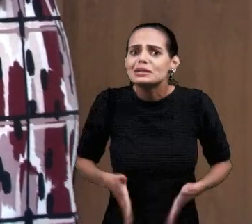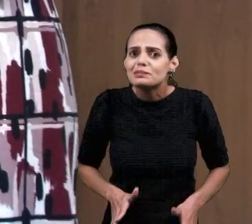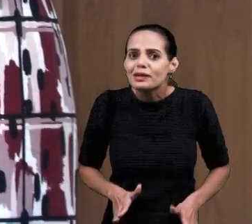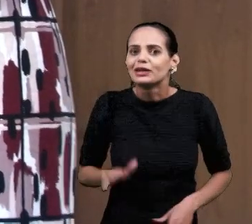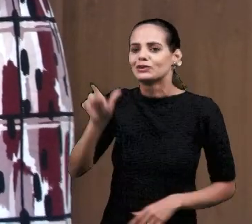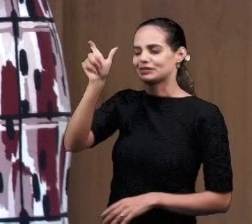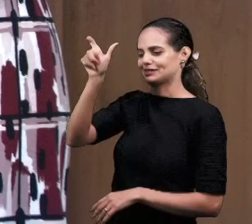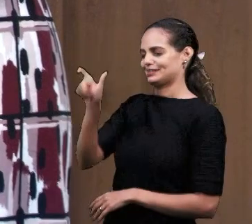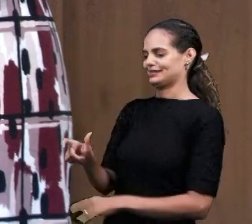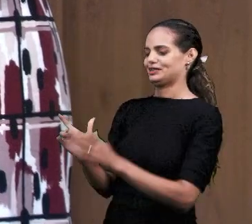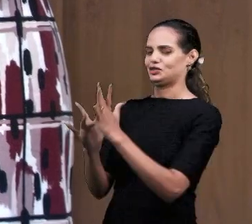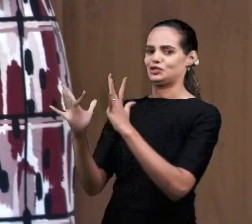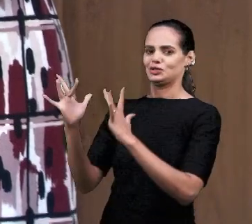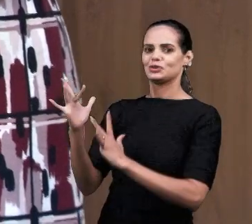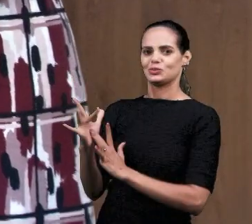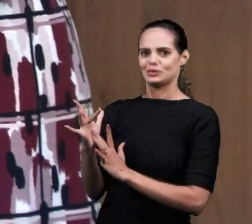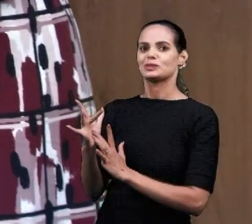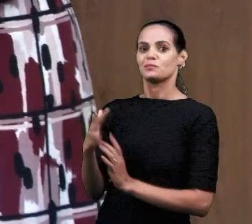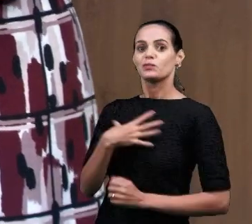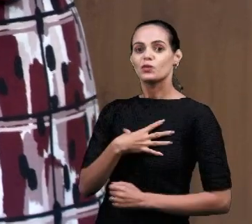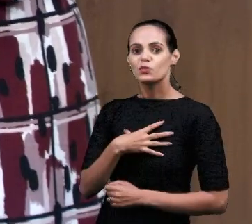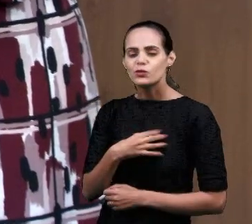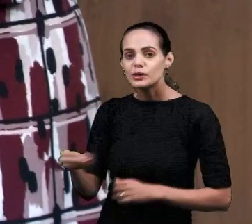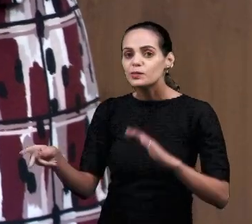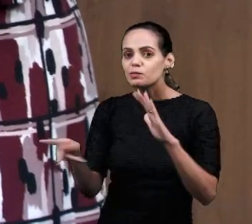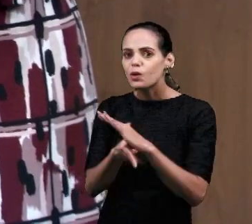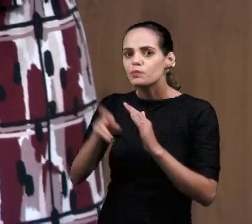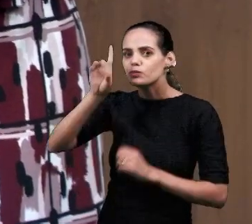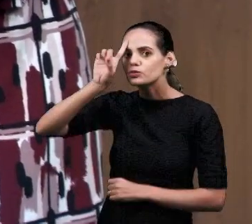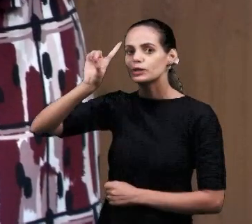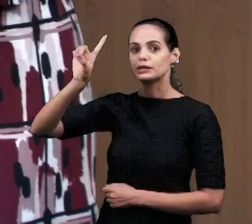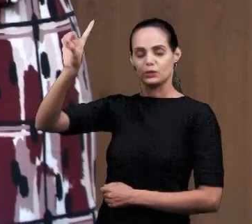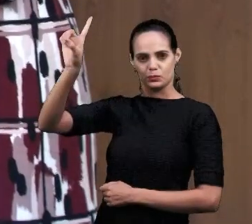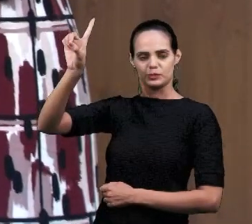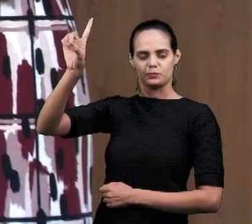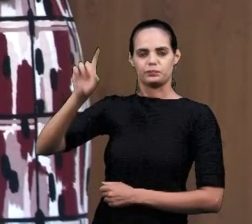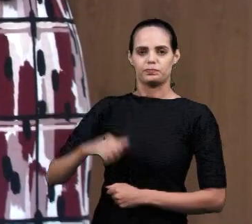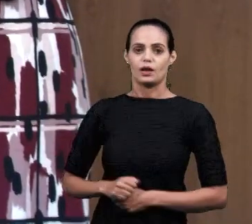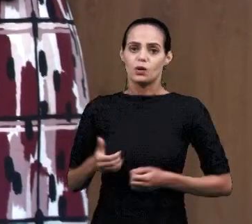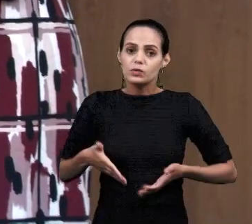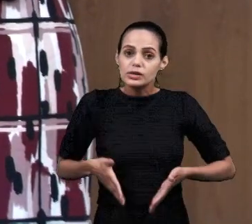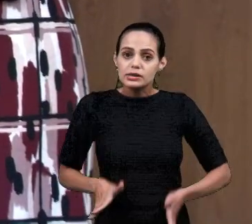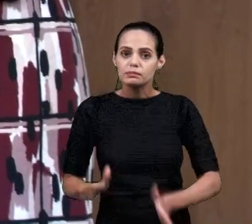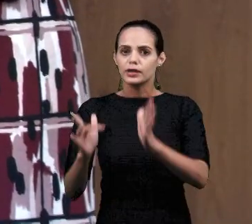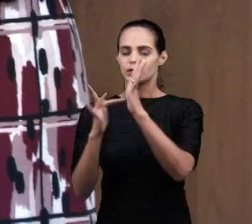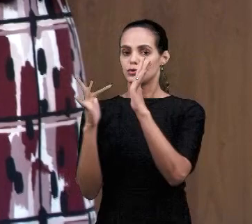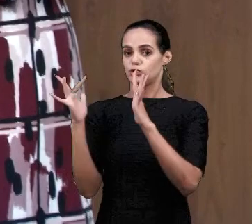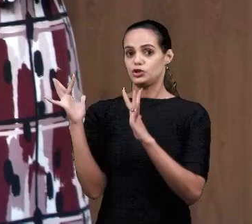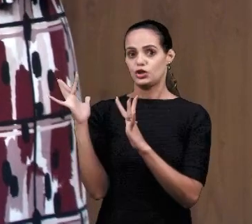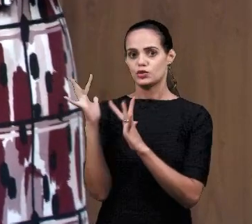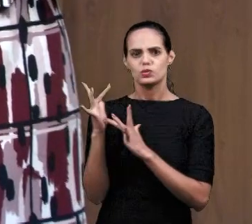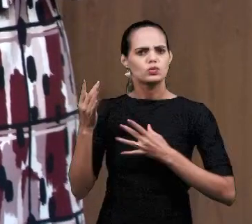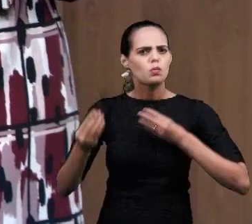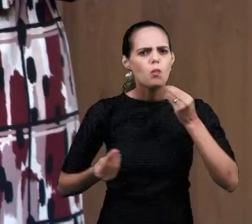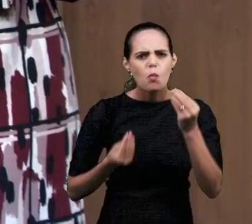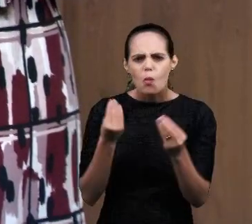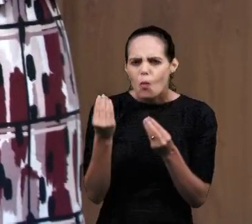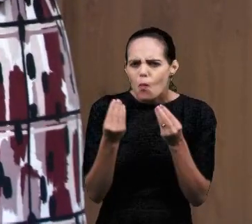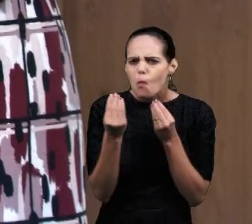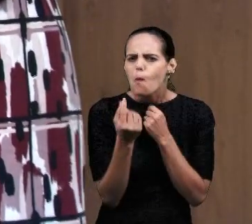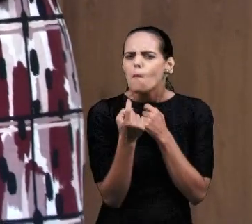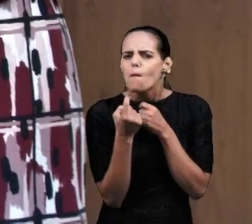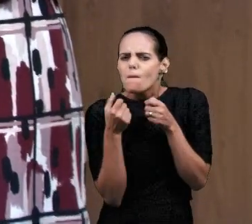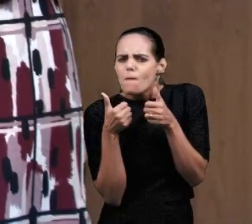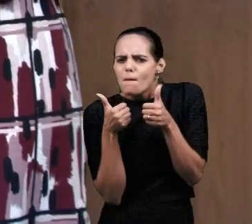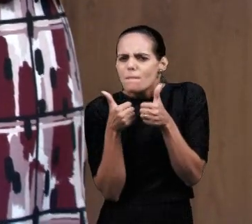de Dieu. La naissance de Jésus a été comme ça. Quand donc les jours